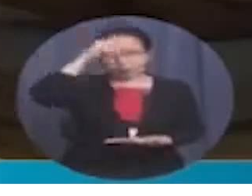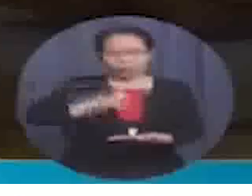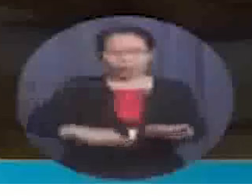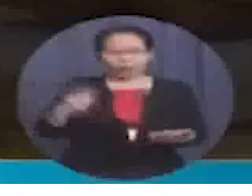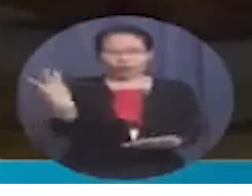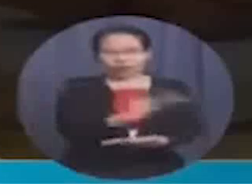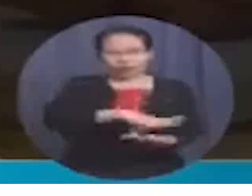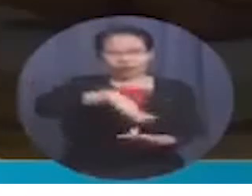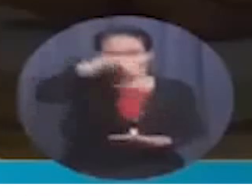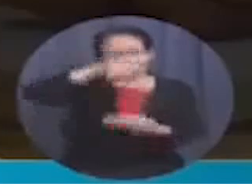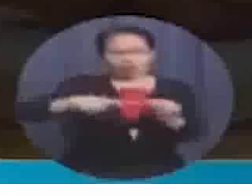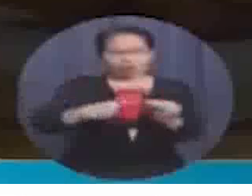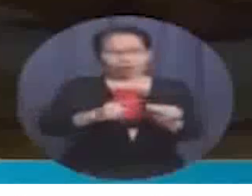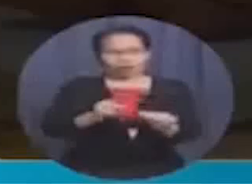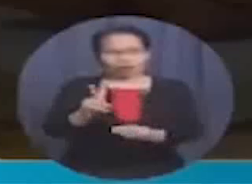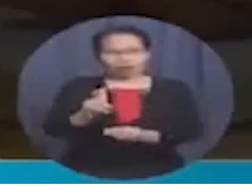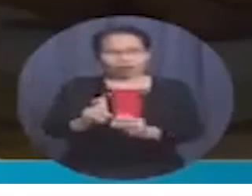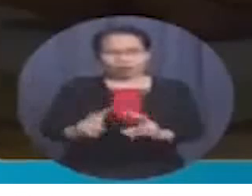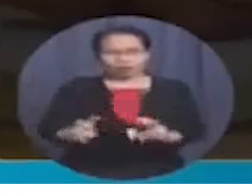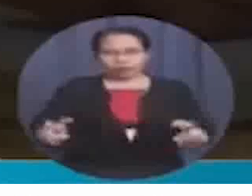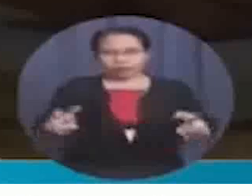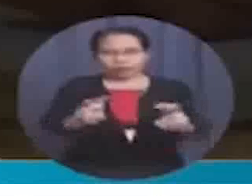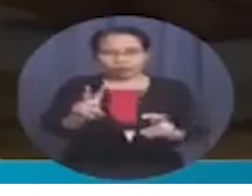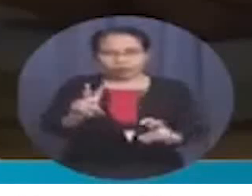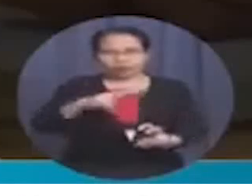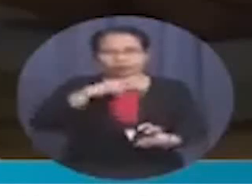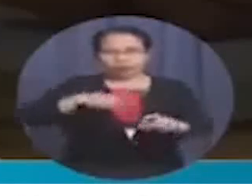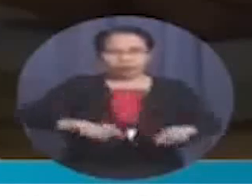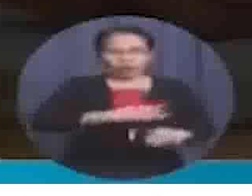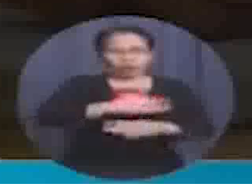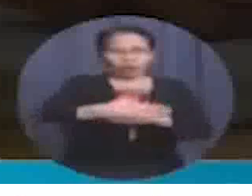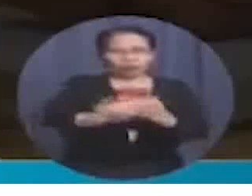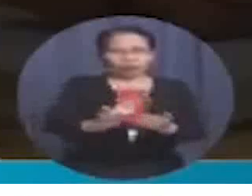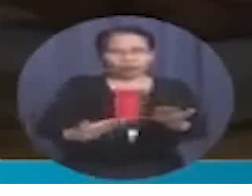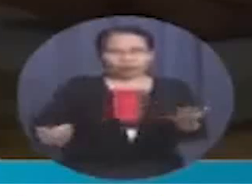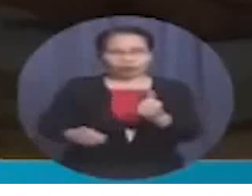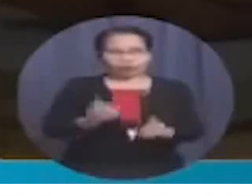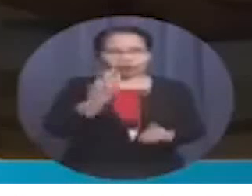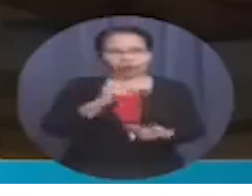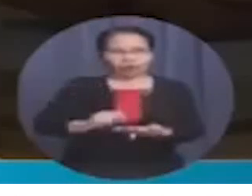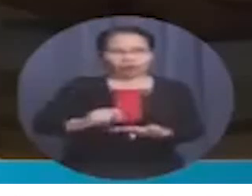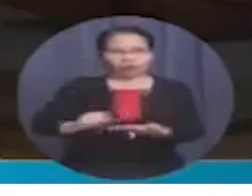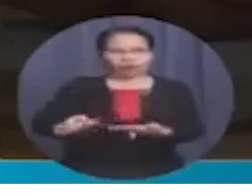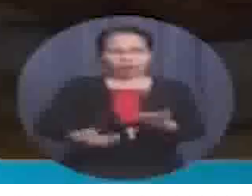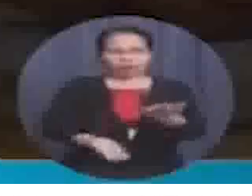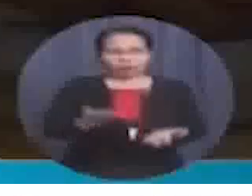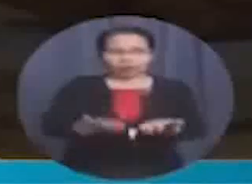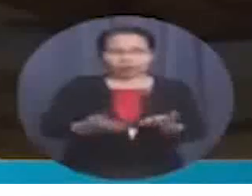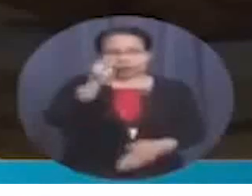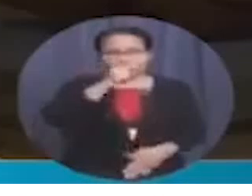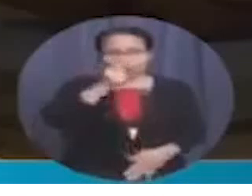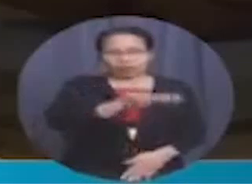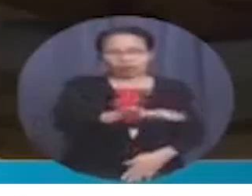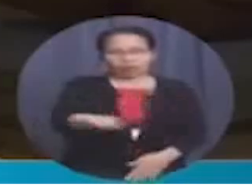sabi ng mga apostol, huwag hihigit sa bagay na nangasusulat. Siguro Tagalog